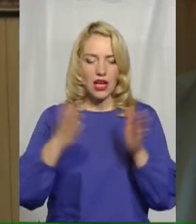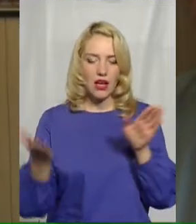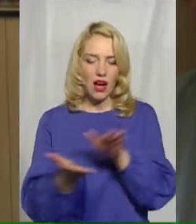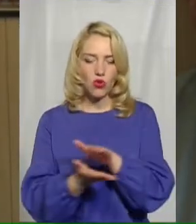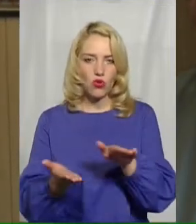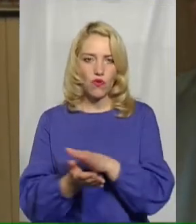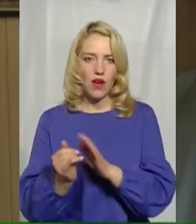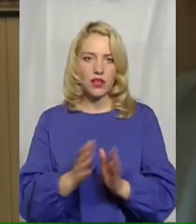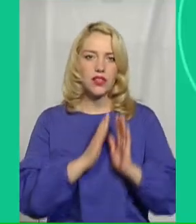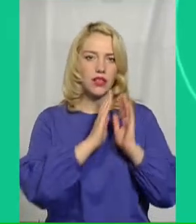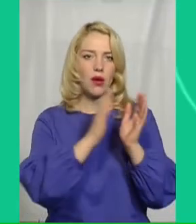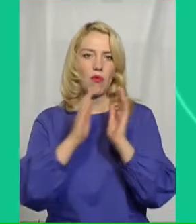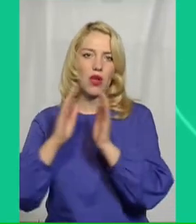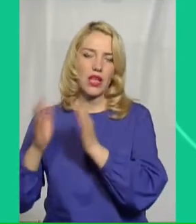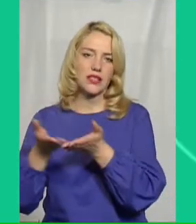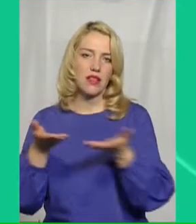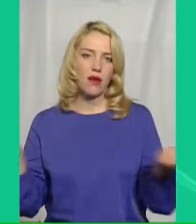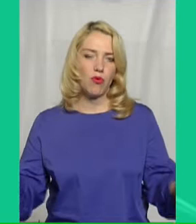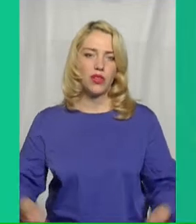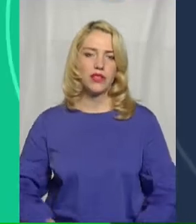на полиці в архівному підрозділі.